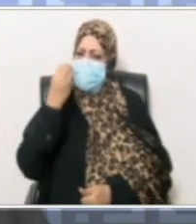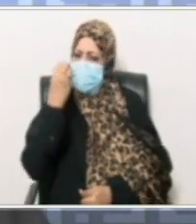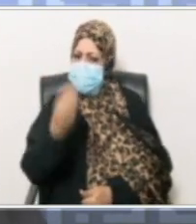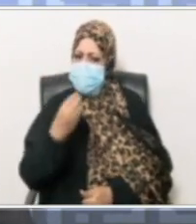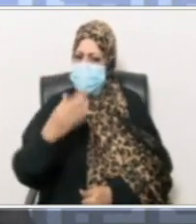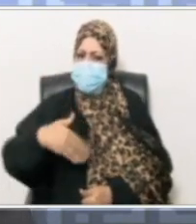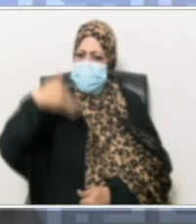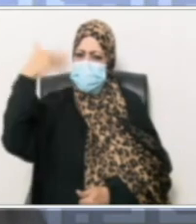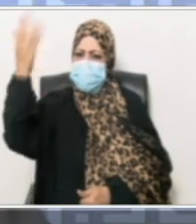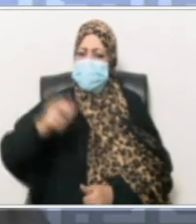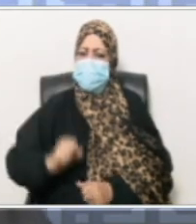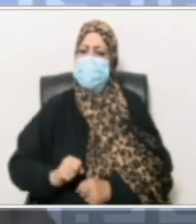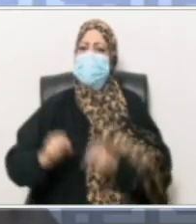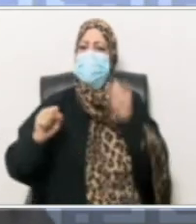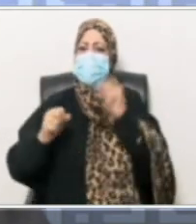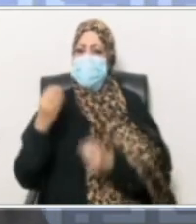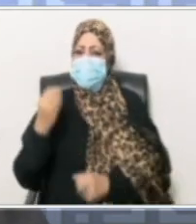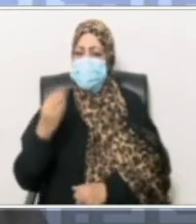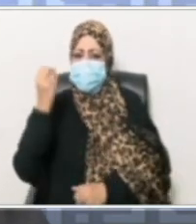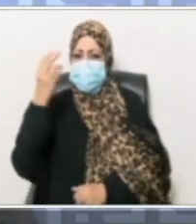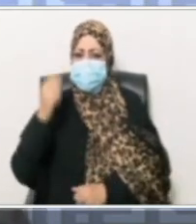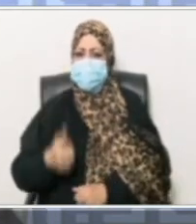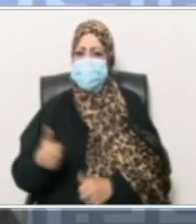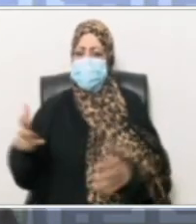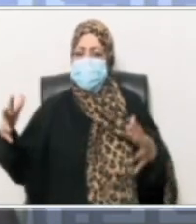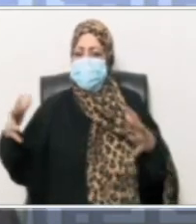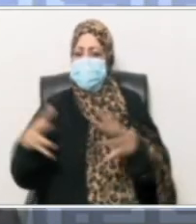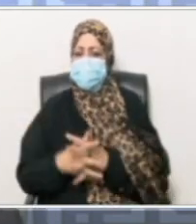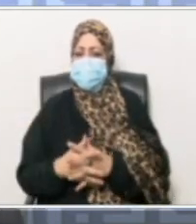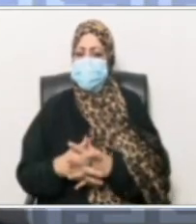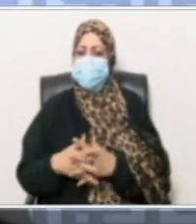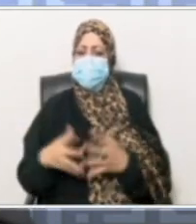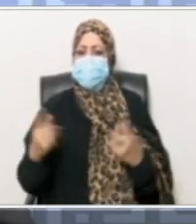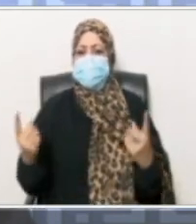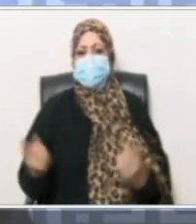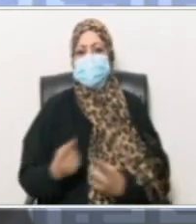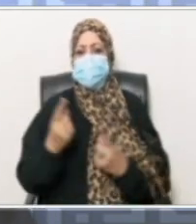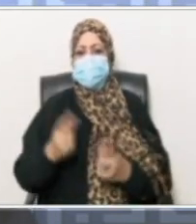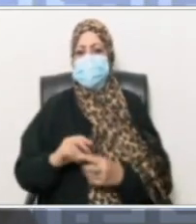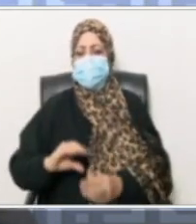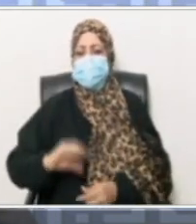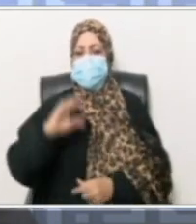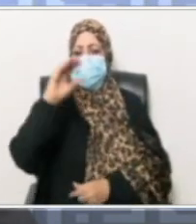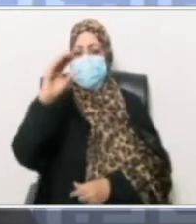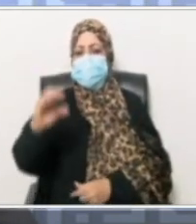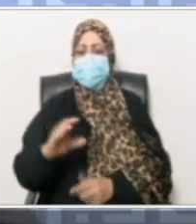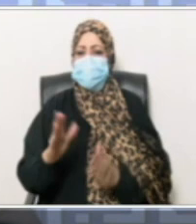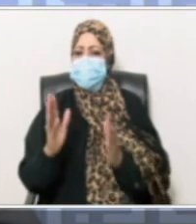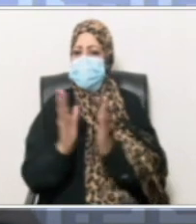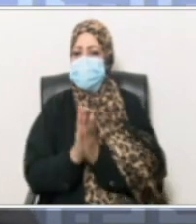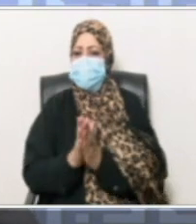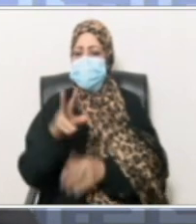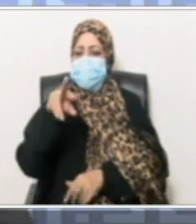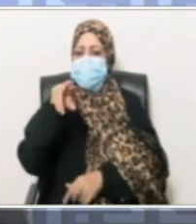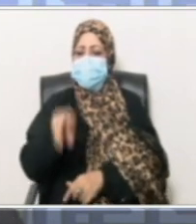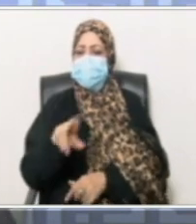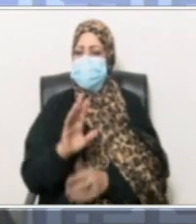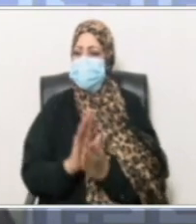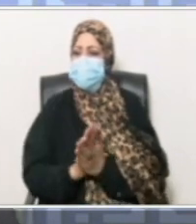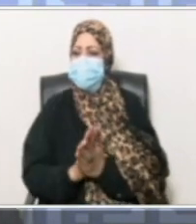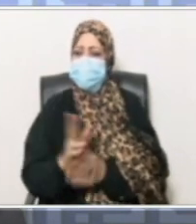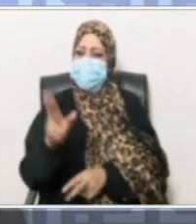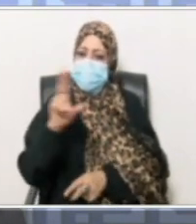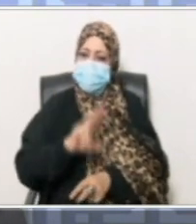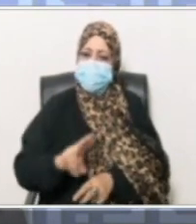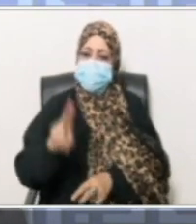هذا ما يسر الله عز وجل التعليق عليه، وأعتذر للإخوة الذين تركوا الأسئلة ولم أجبهم عليها،